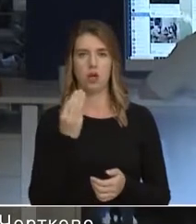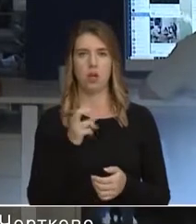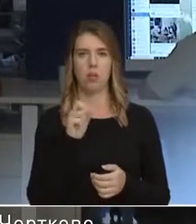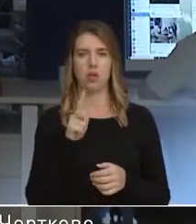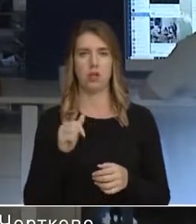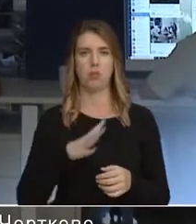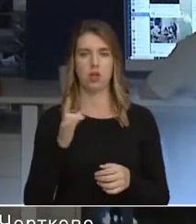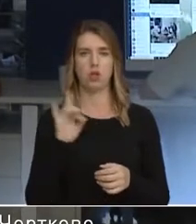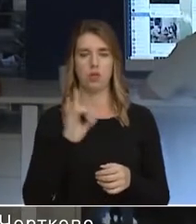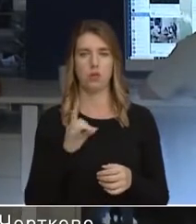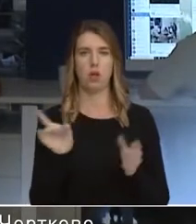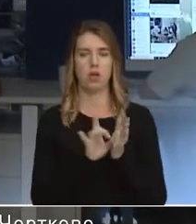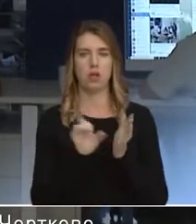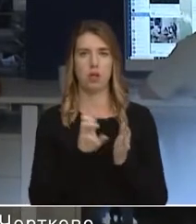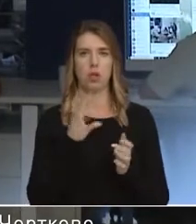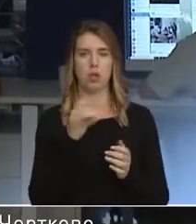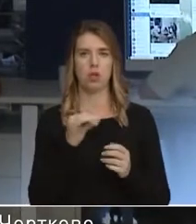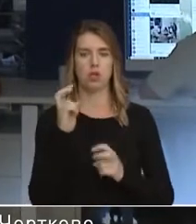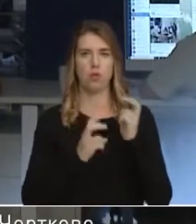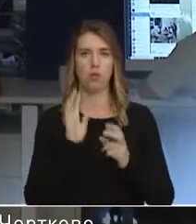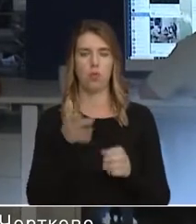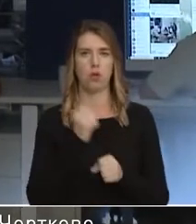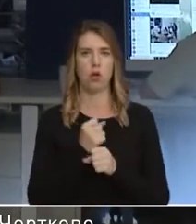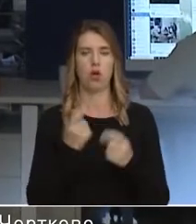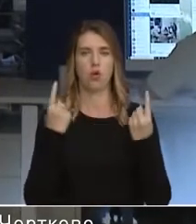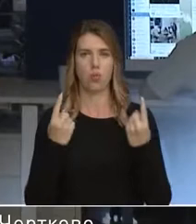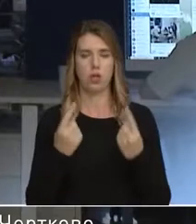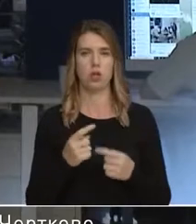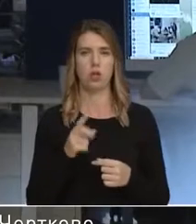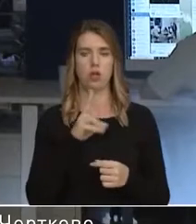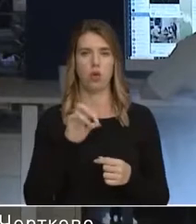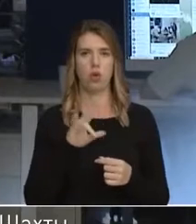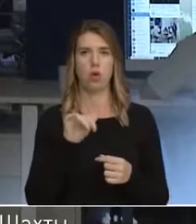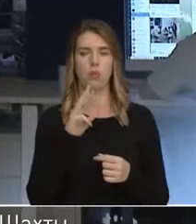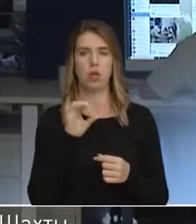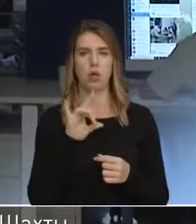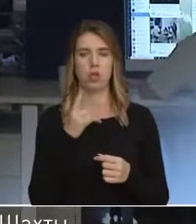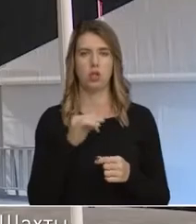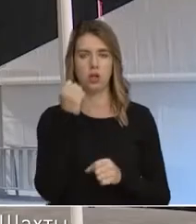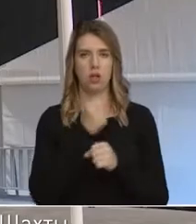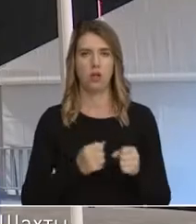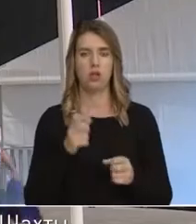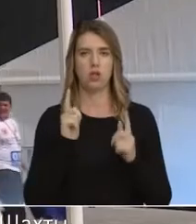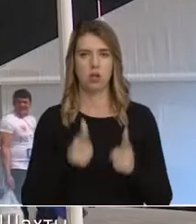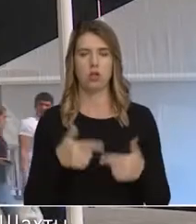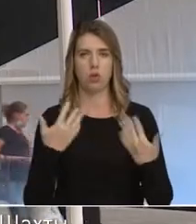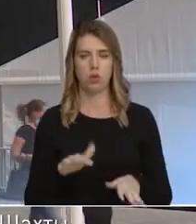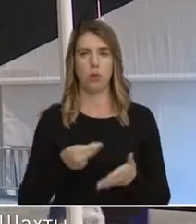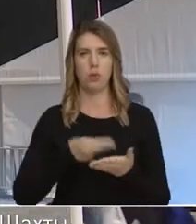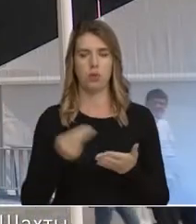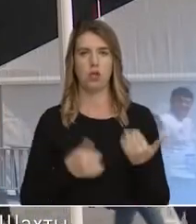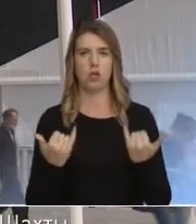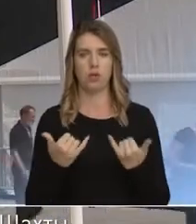на базе бывшего ростовского электрометаллургического завода создадут крупнейшее на Дону металлургическое производство. Соглашение об этом было